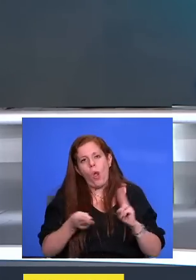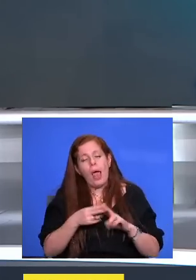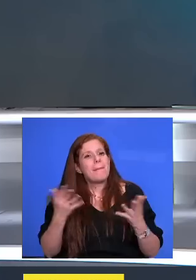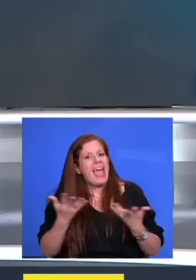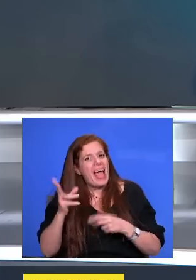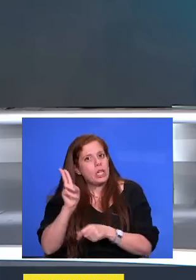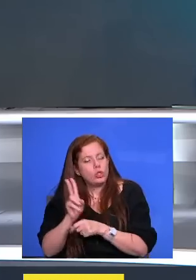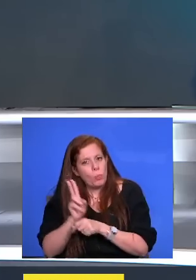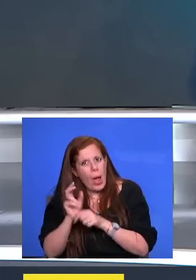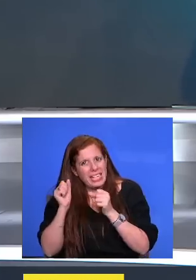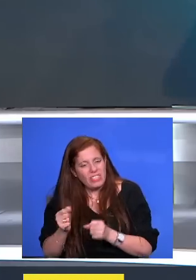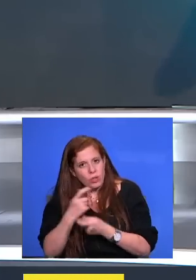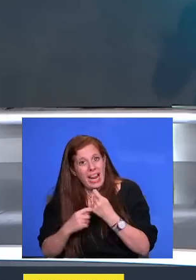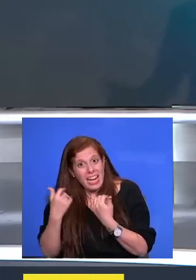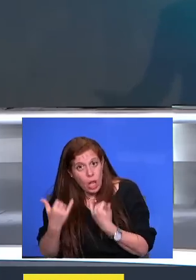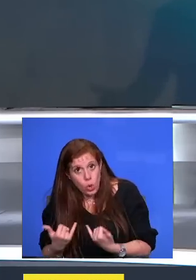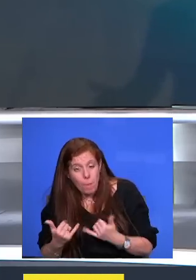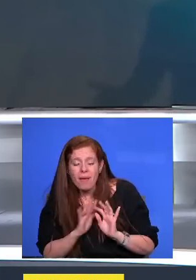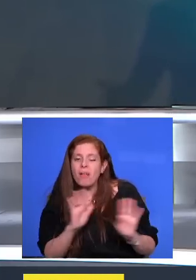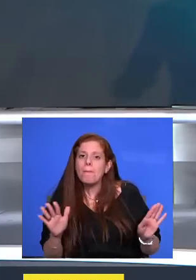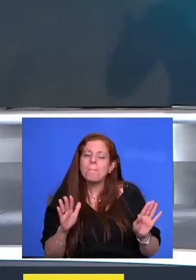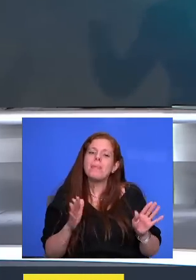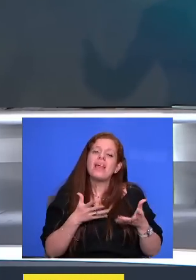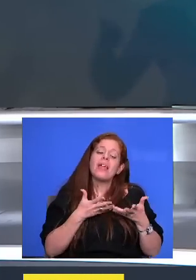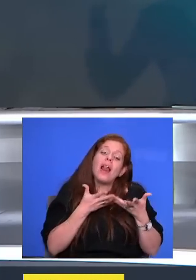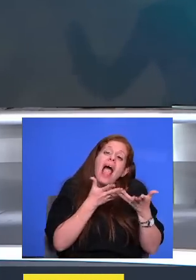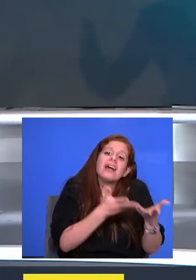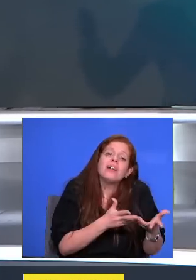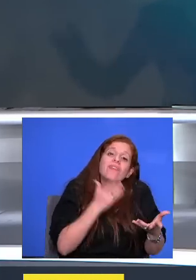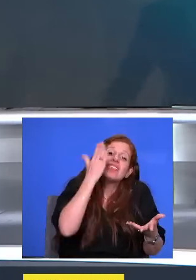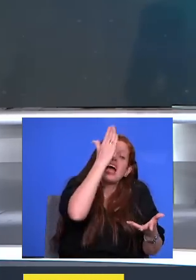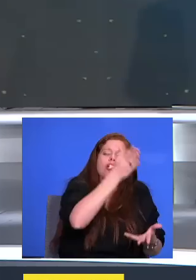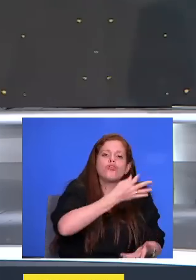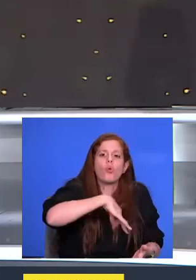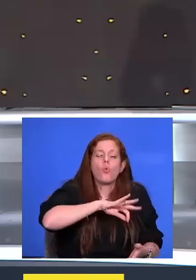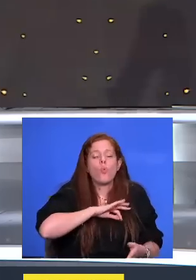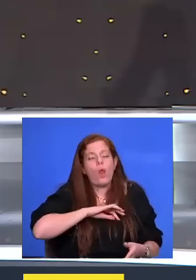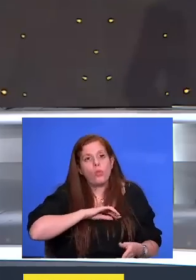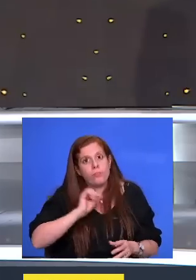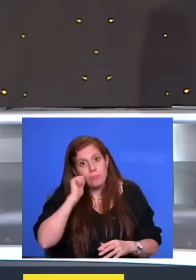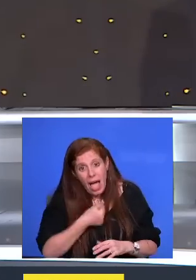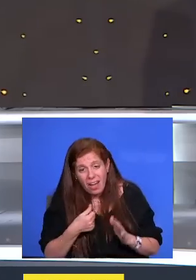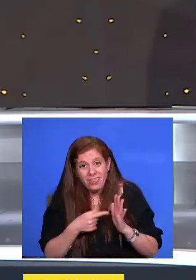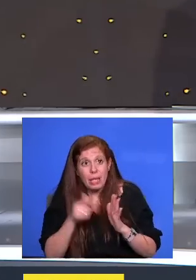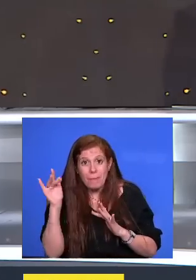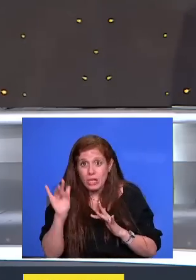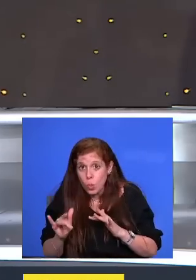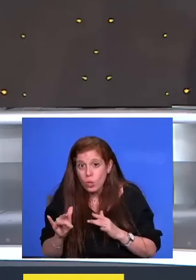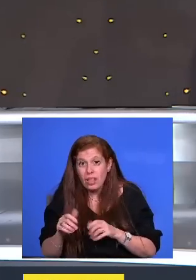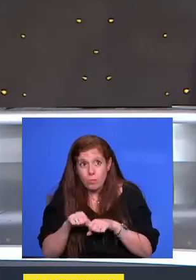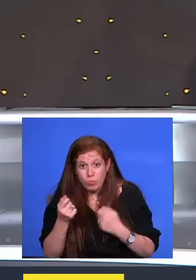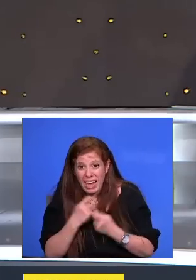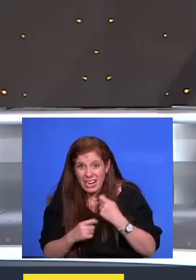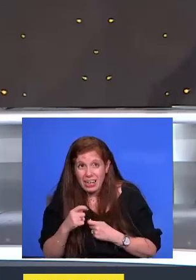על יציבות כלכלית היום, מבלי להקריב לשם כך את העתיד של כולנו מחר. כי בניגוד למשבר הכלכלי, את